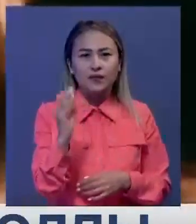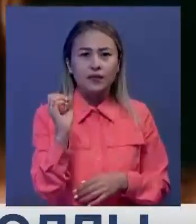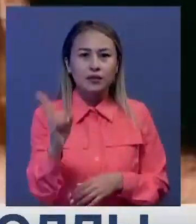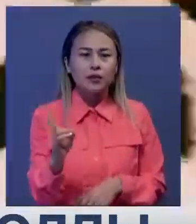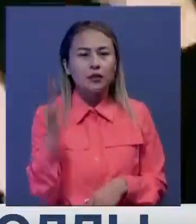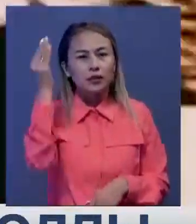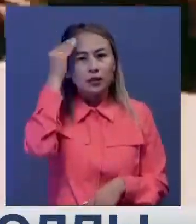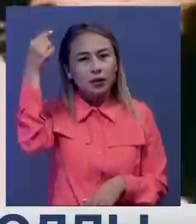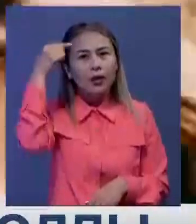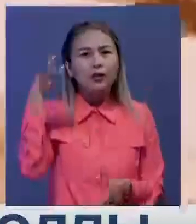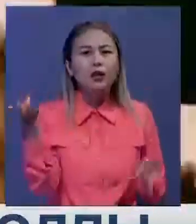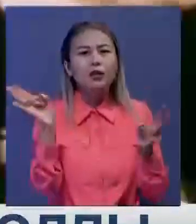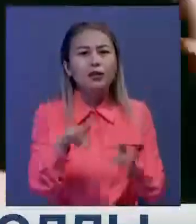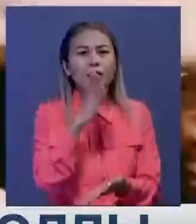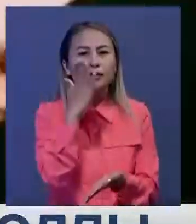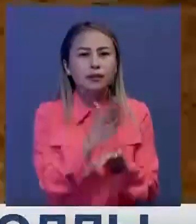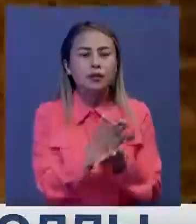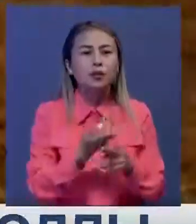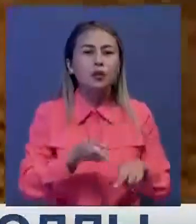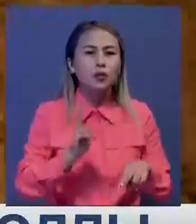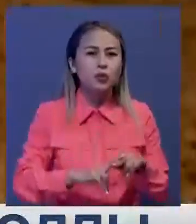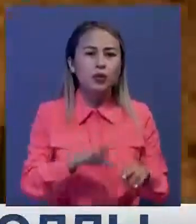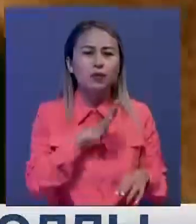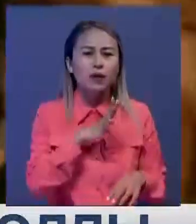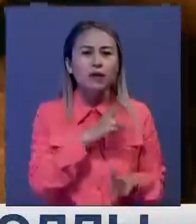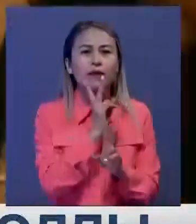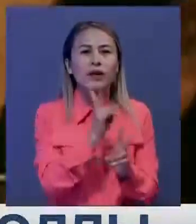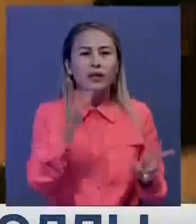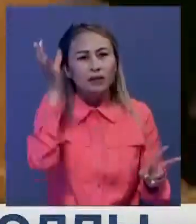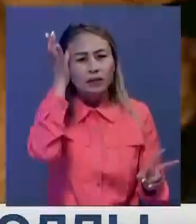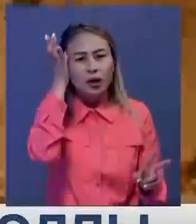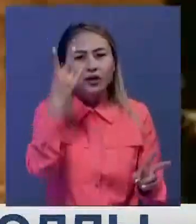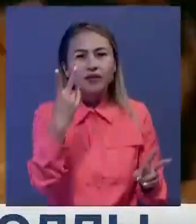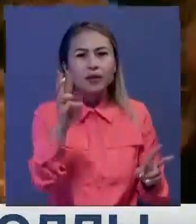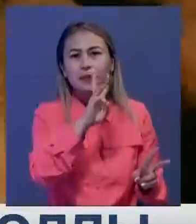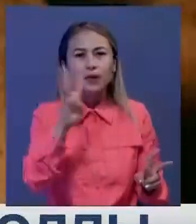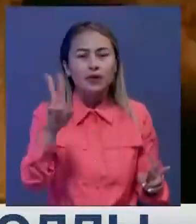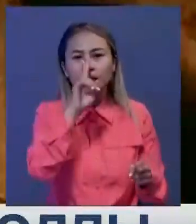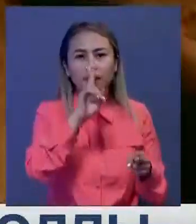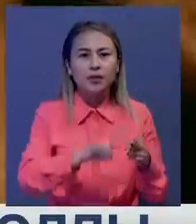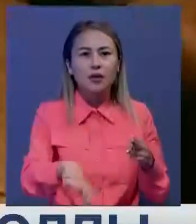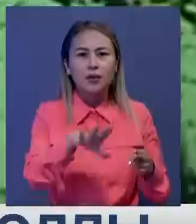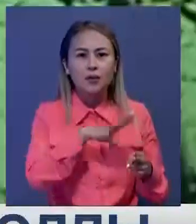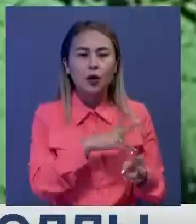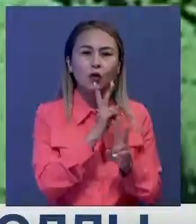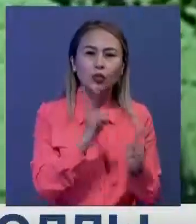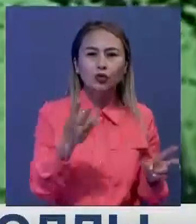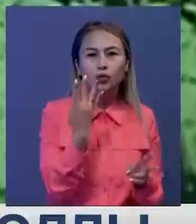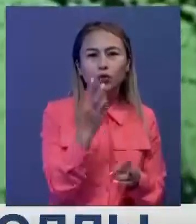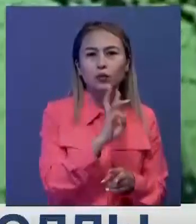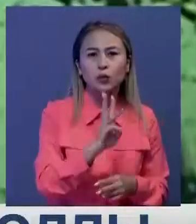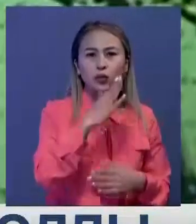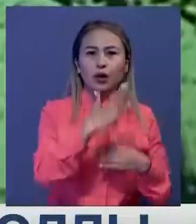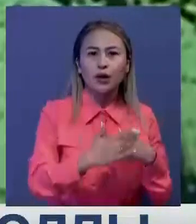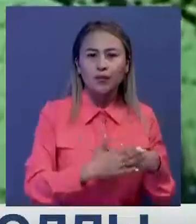әлі салқынсыз жатыр. Сол зұлматтан кейбір ғалым 2 миллионға жуық адам шейіт болып десе, енді бірі 4 миллионға